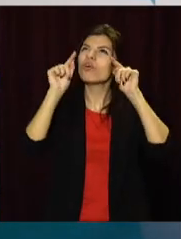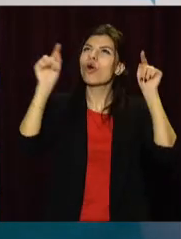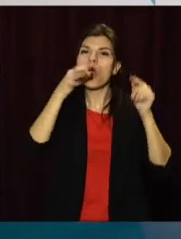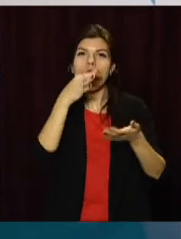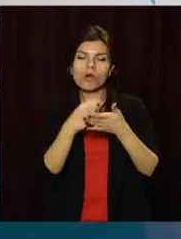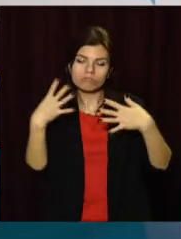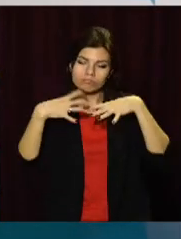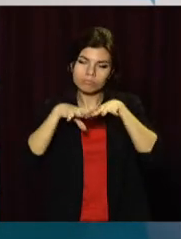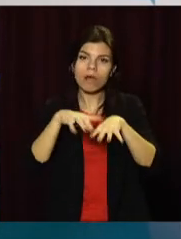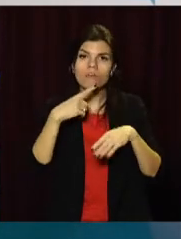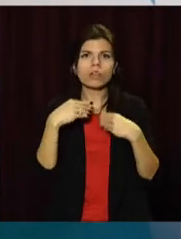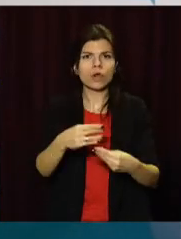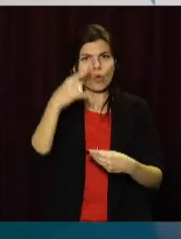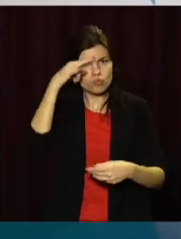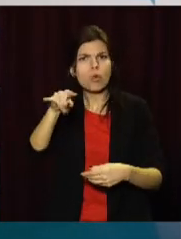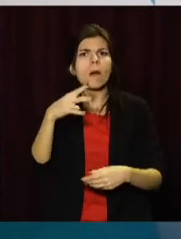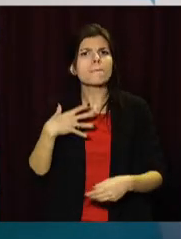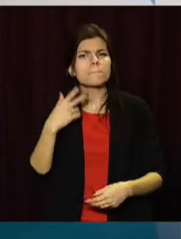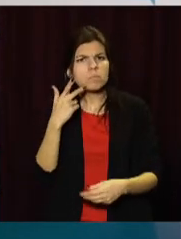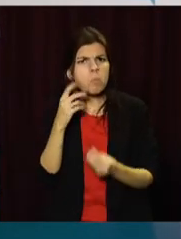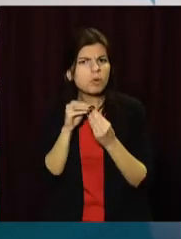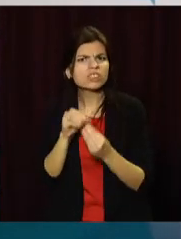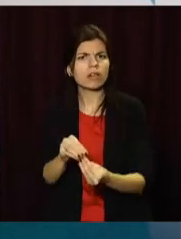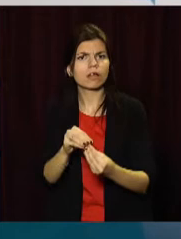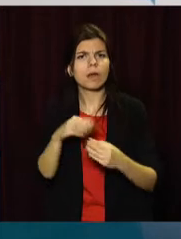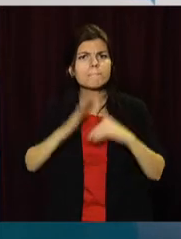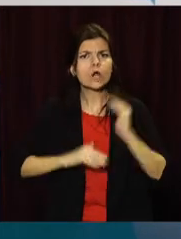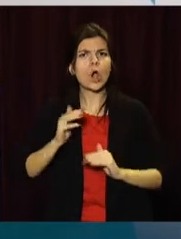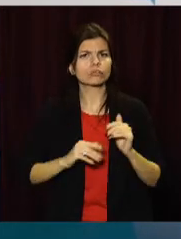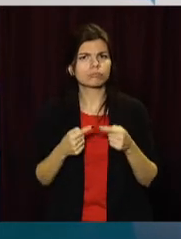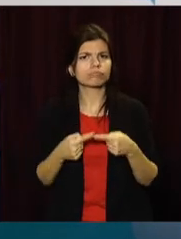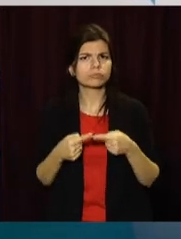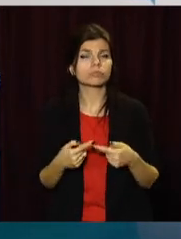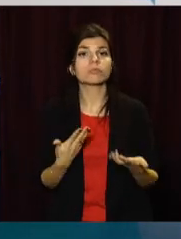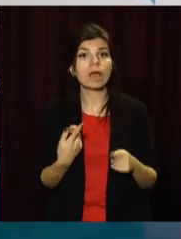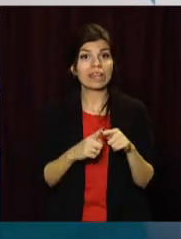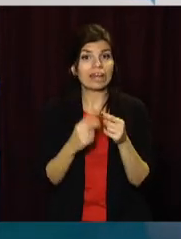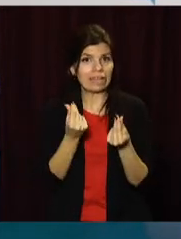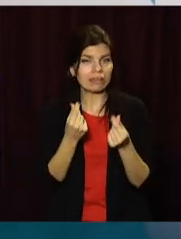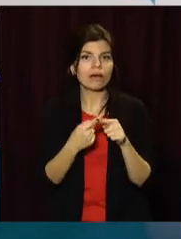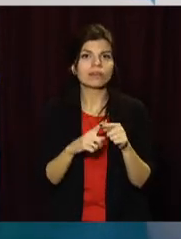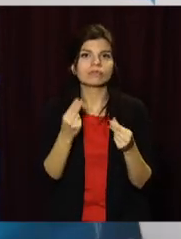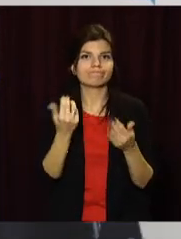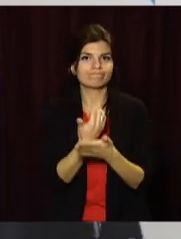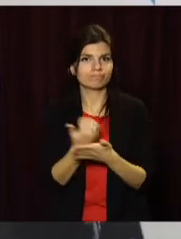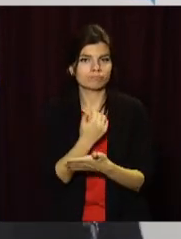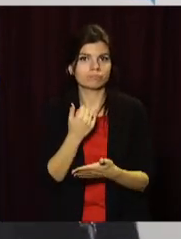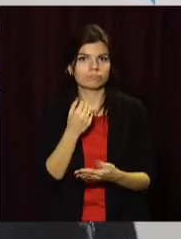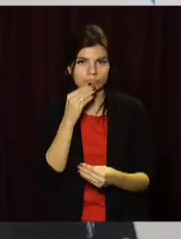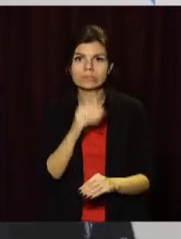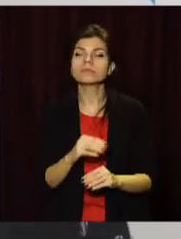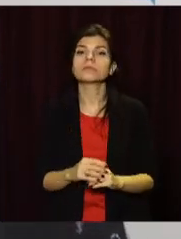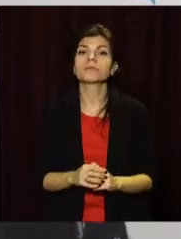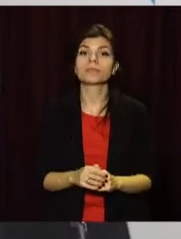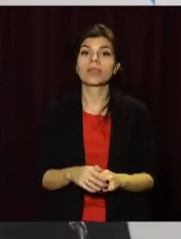дає нам упорство, дає нам постоянство, основательність, практичність. І, звісно ж, це гроші, матеріальне благополуччя, благосостояння.